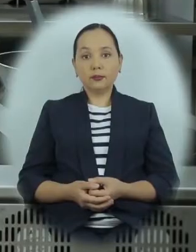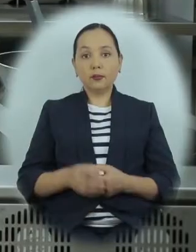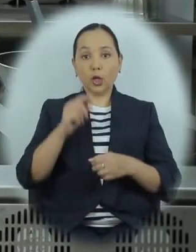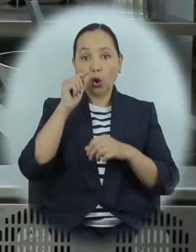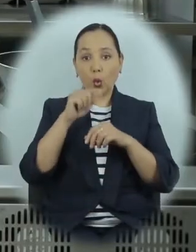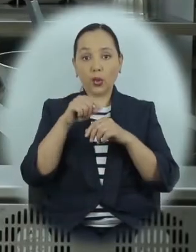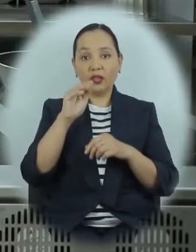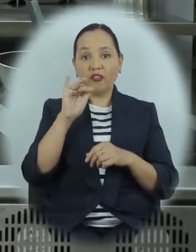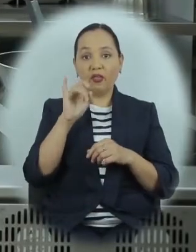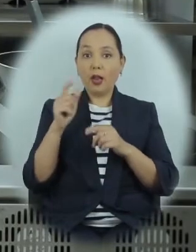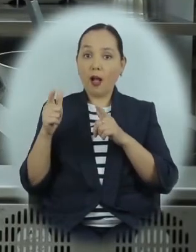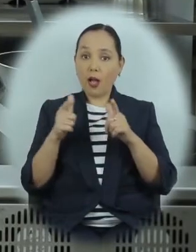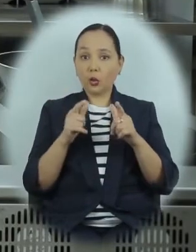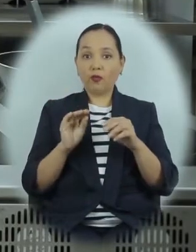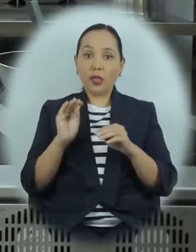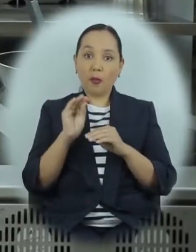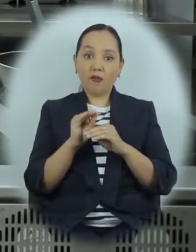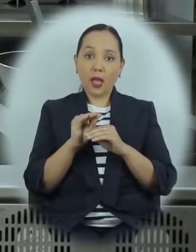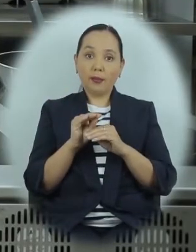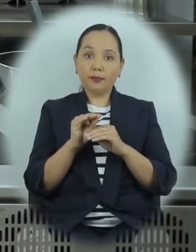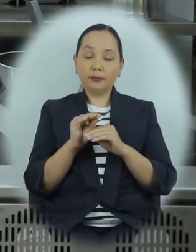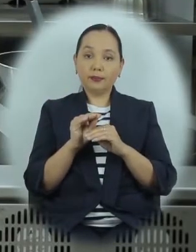Куриное филе почти готово, добавляем